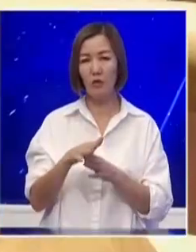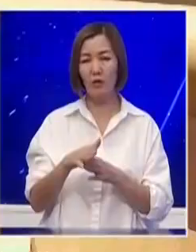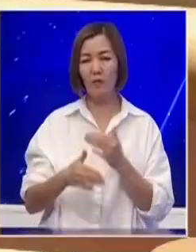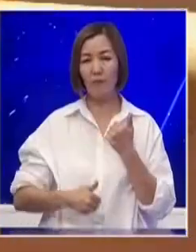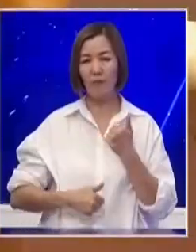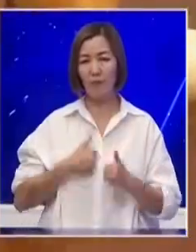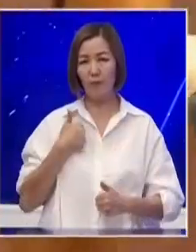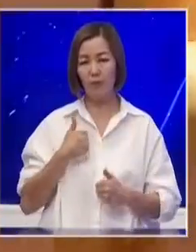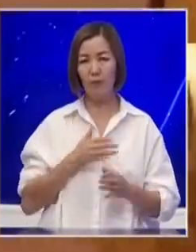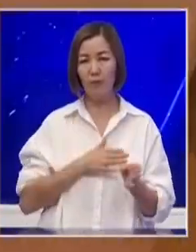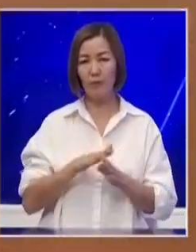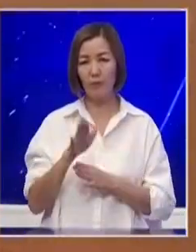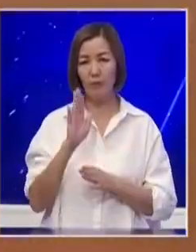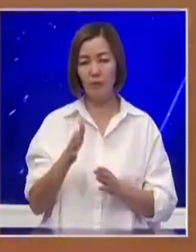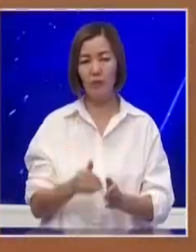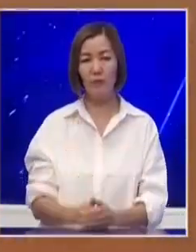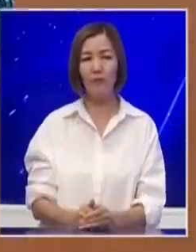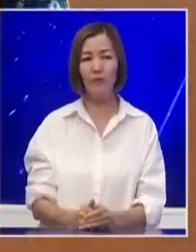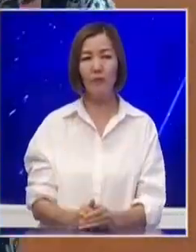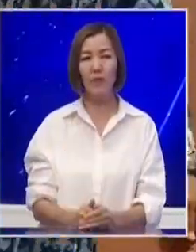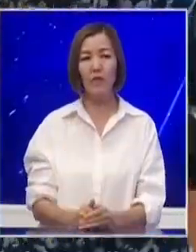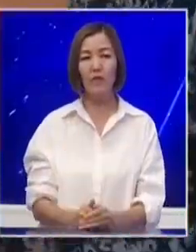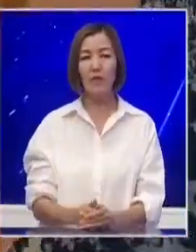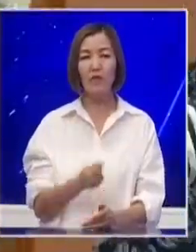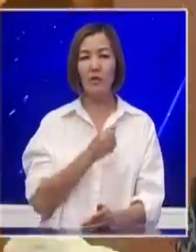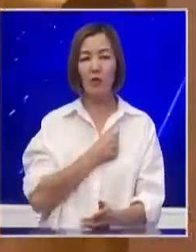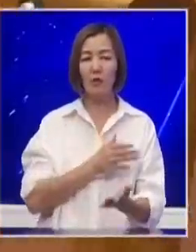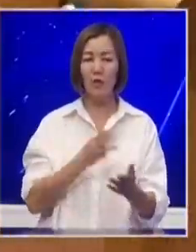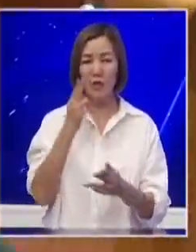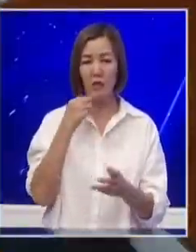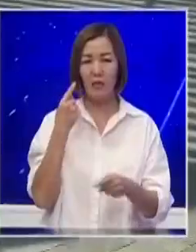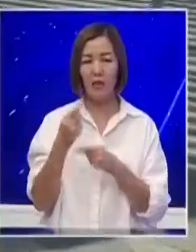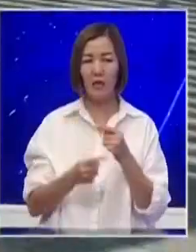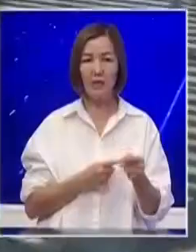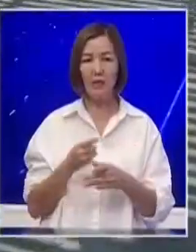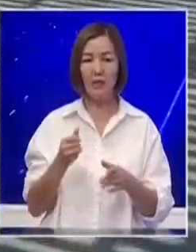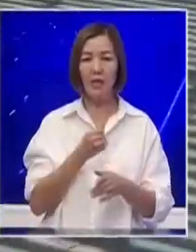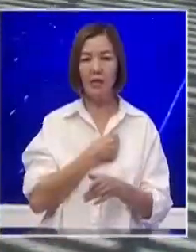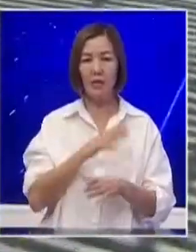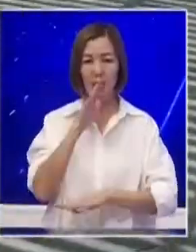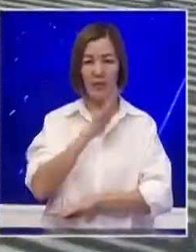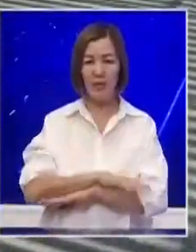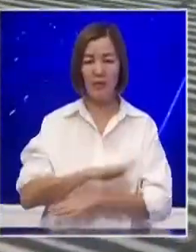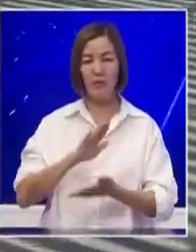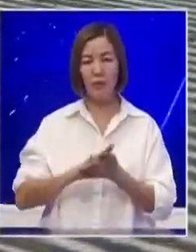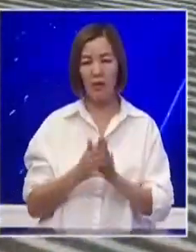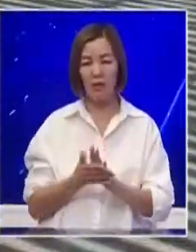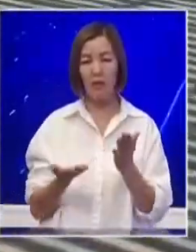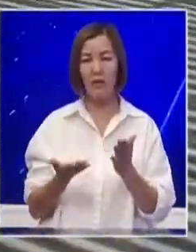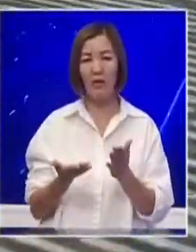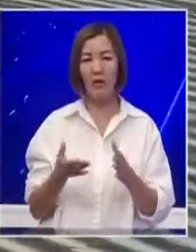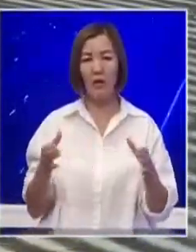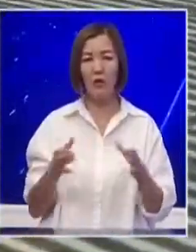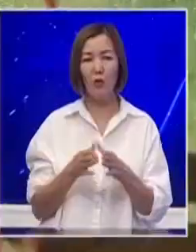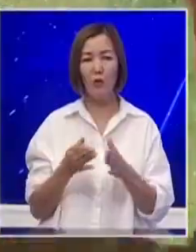Қазақстан армиясының ажырамас бір бөлігі болып табылады. Жауынгерлік дағды, бөлімшедегі әскери тәртіптің жағдайы және